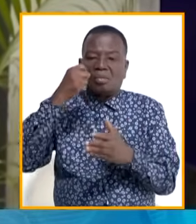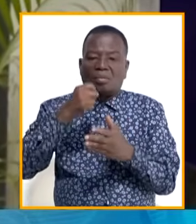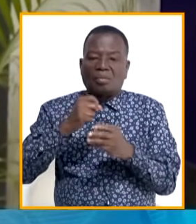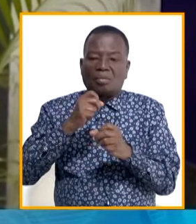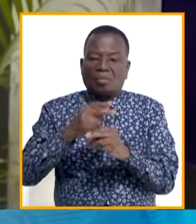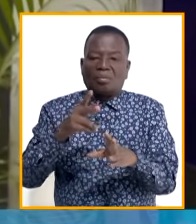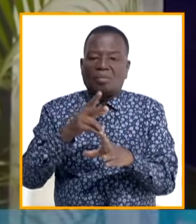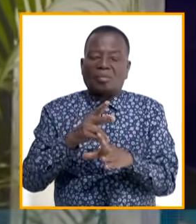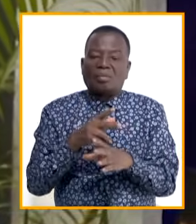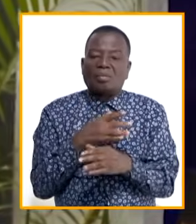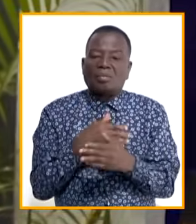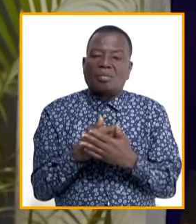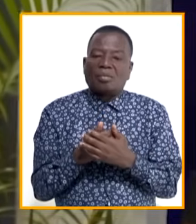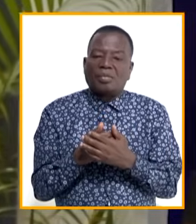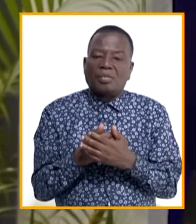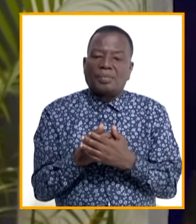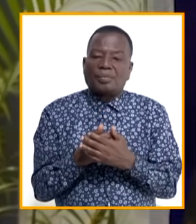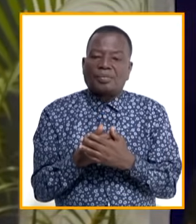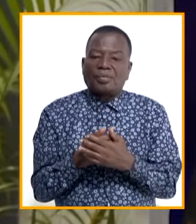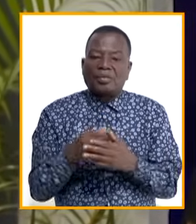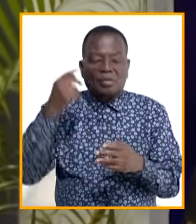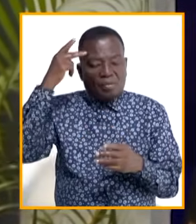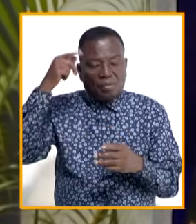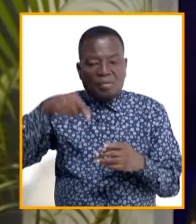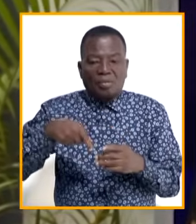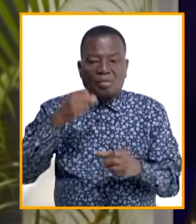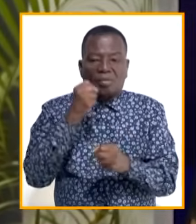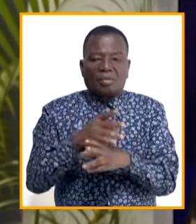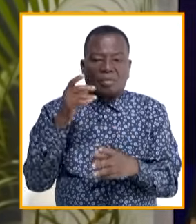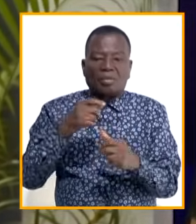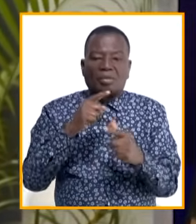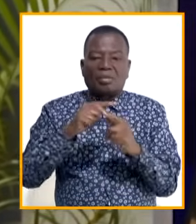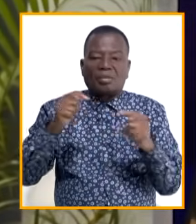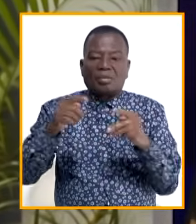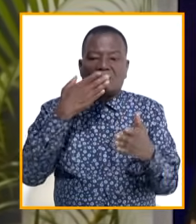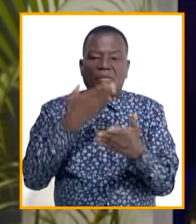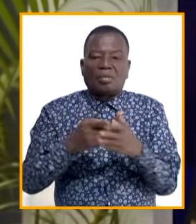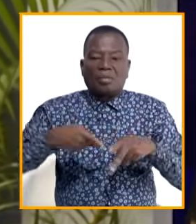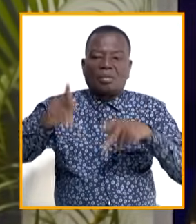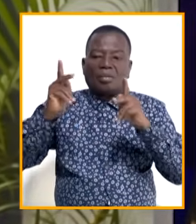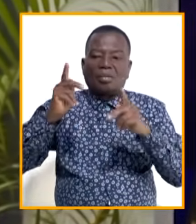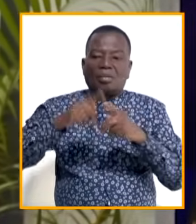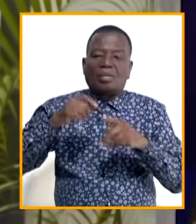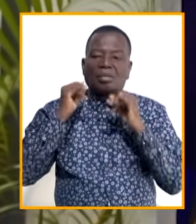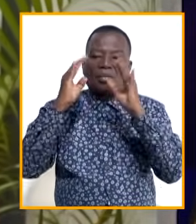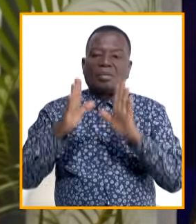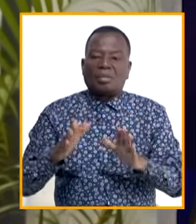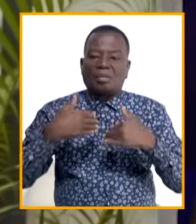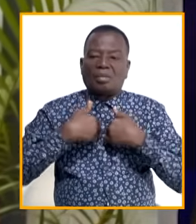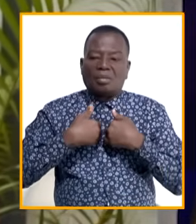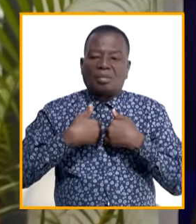Ils m'ont donné les différentes modalités de paiement. Je pense que déjà, ça, c'est déjà très bon pour permettre à un Ivoirien aujourd'hui